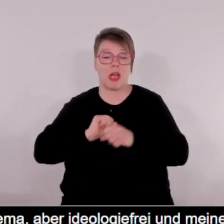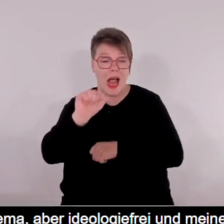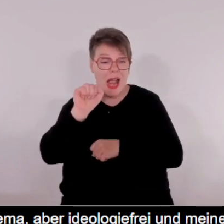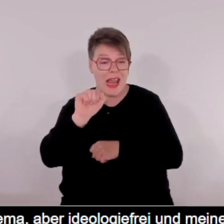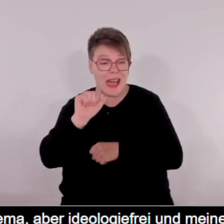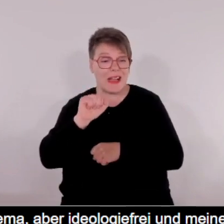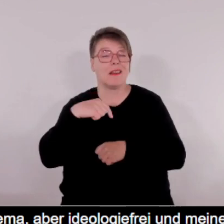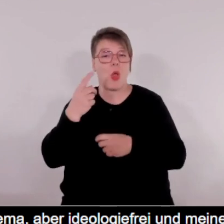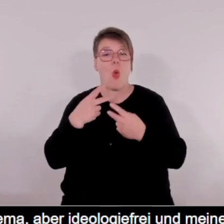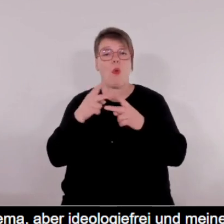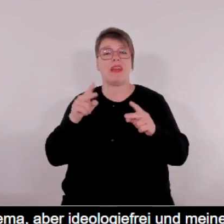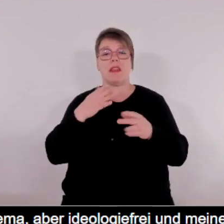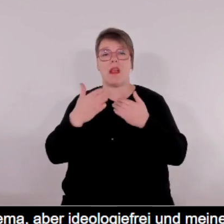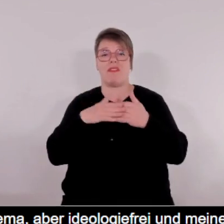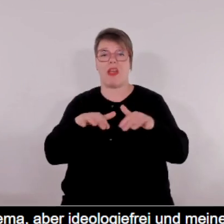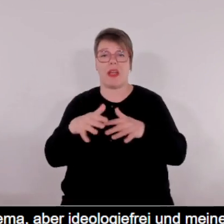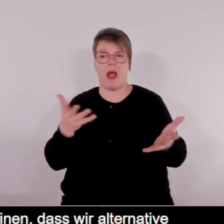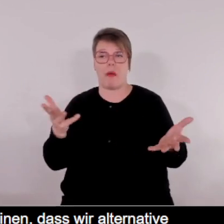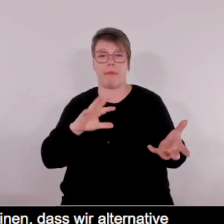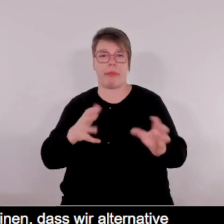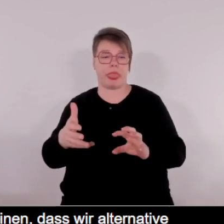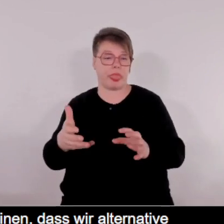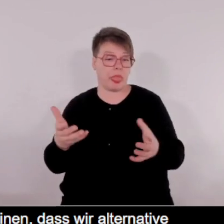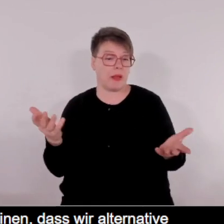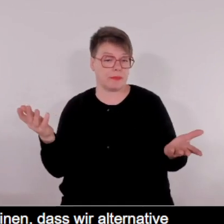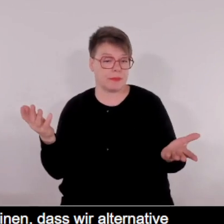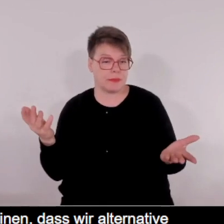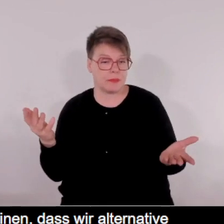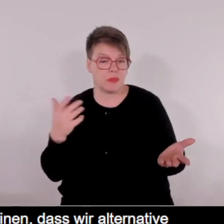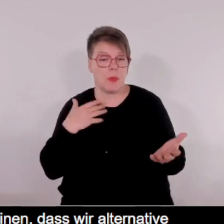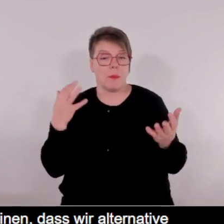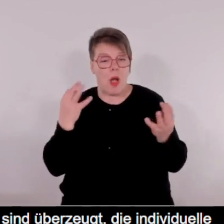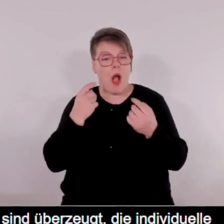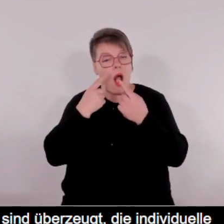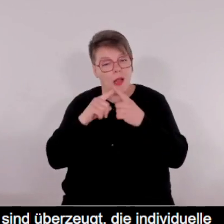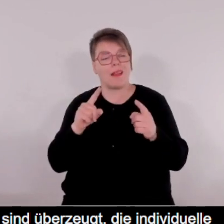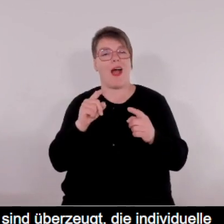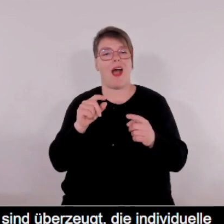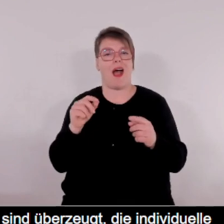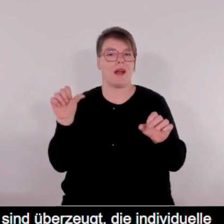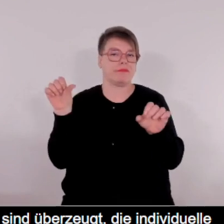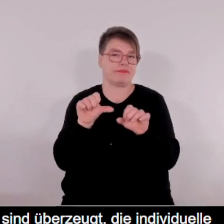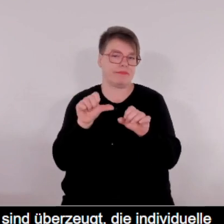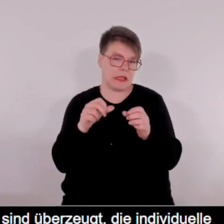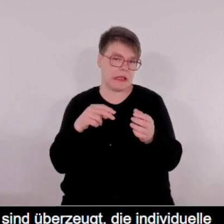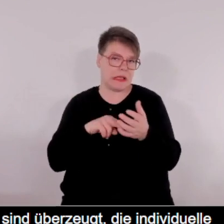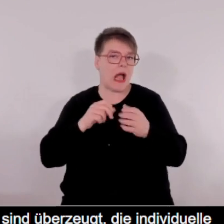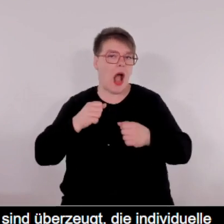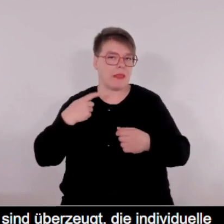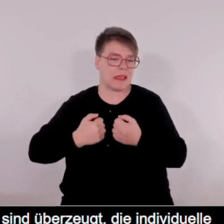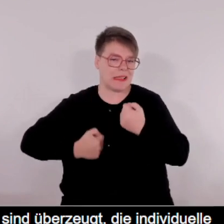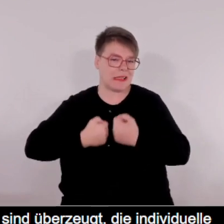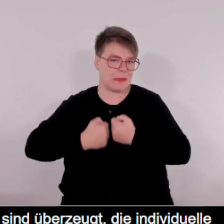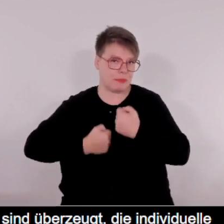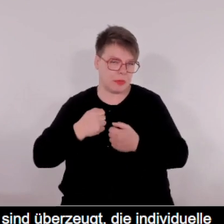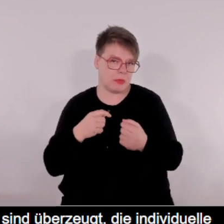Wie könnte es denn nicht passender sein, zur Weihnachtszeit einen Bericht halten zu dürfen, wenn es um das Thema Genusstradition, aber auch Heimat